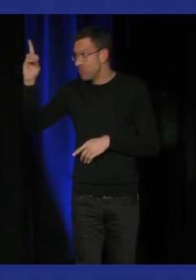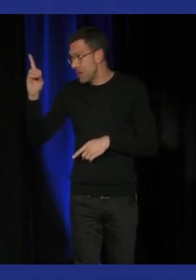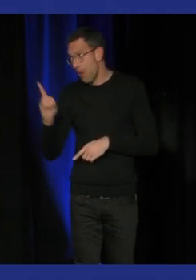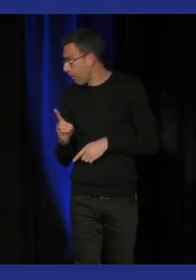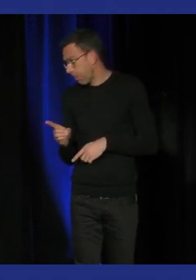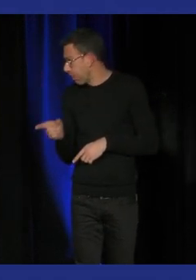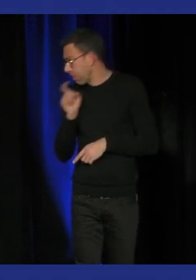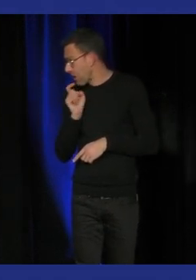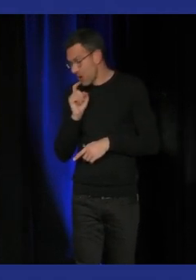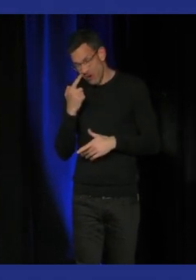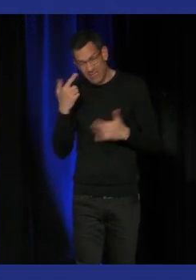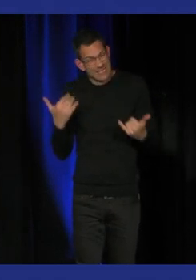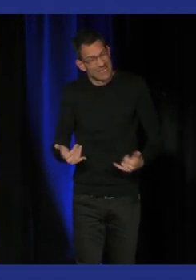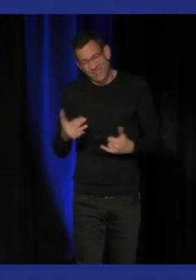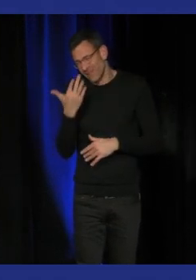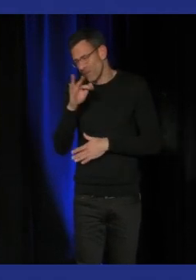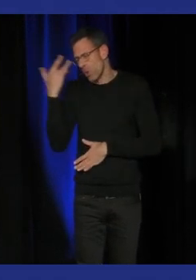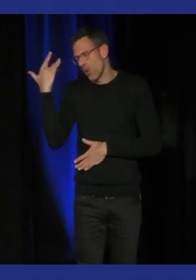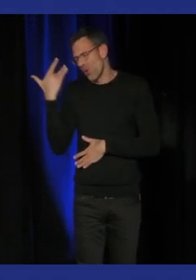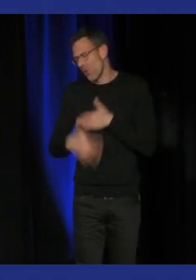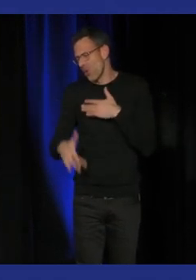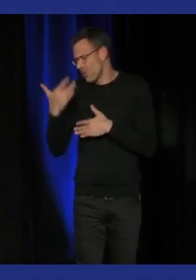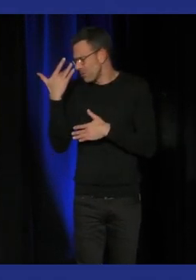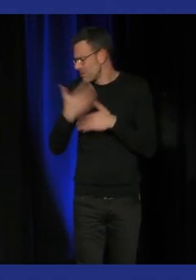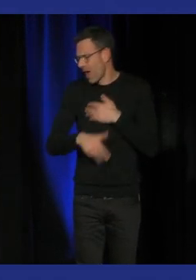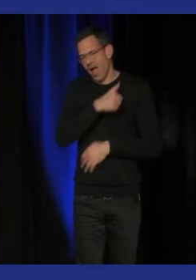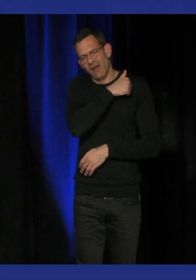est très très très en retard en France par rapport